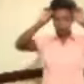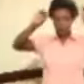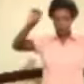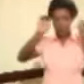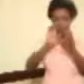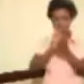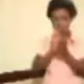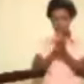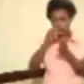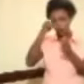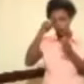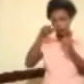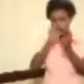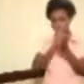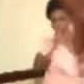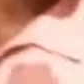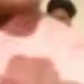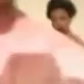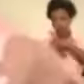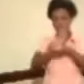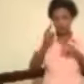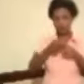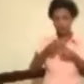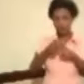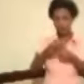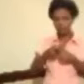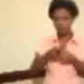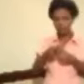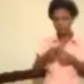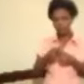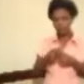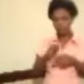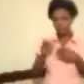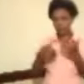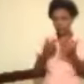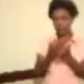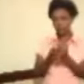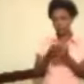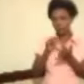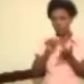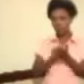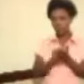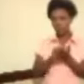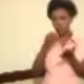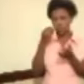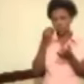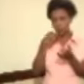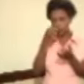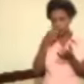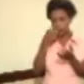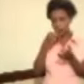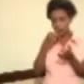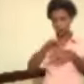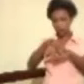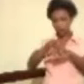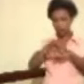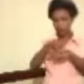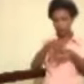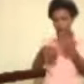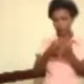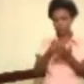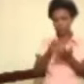et rentrer des classes pour préparer. Eh bien, vous dites bien sur sécurité alimentaire là, faut que nous voyons